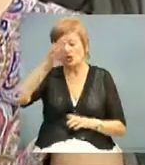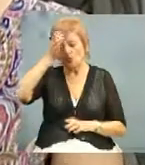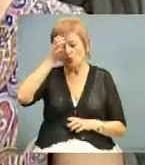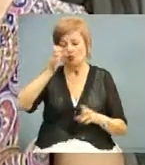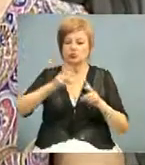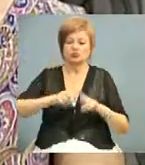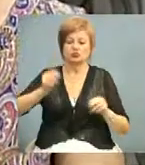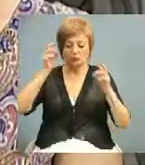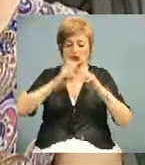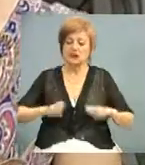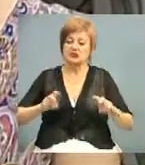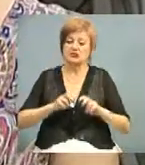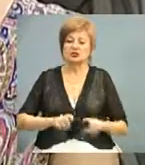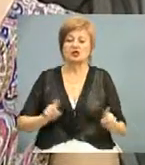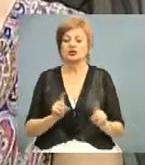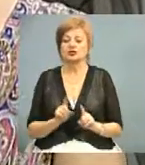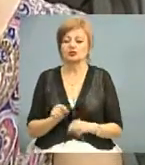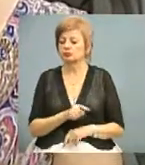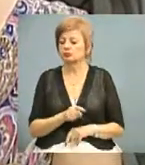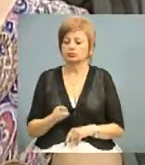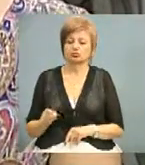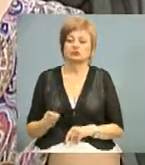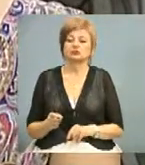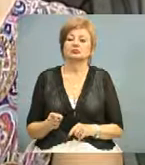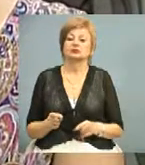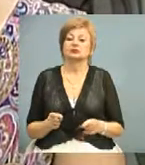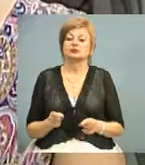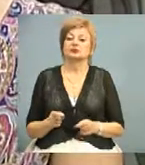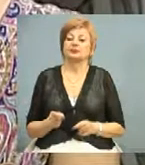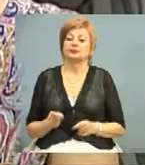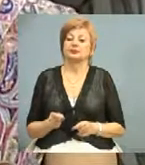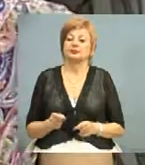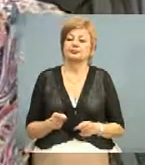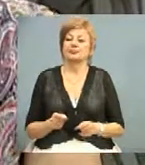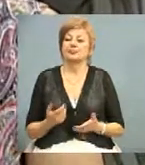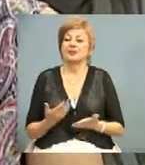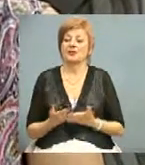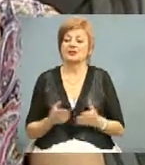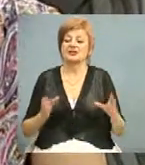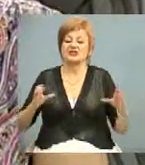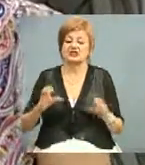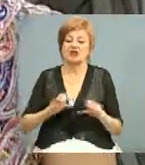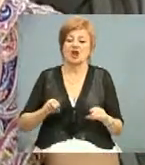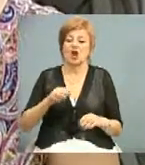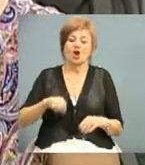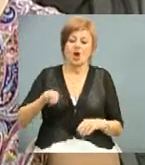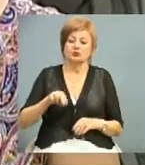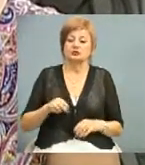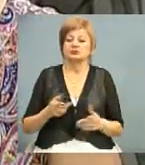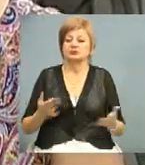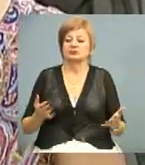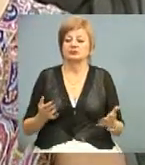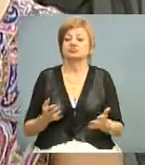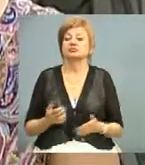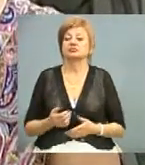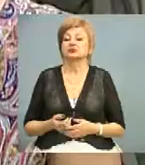науковці, вчені досліджують якісь певні процеси нам, ну, там, з льодовиками або і що там в Антарктиді